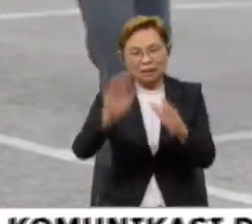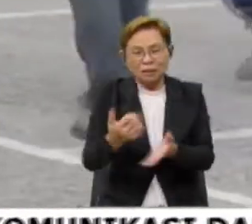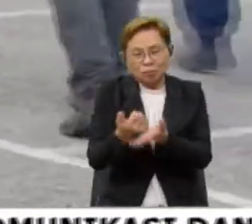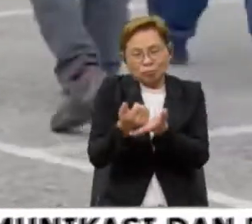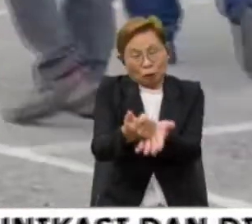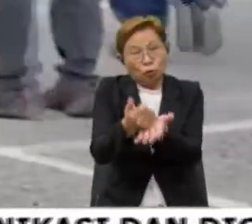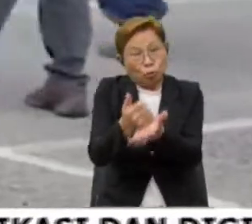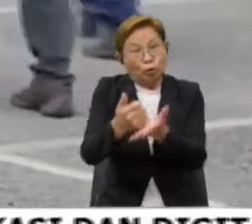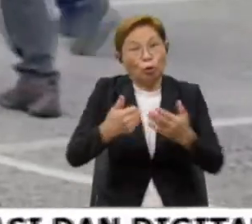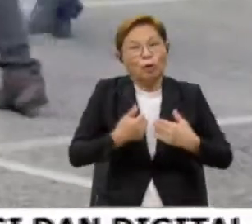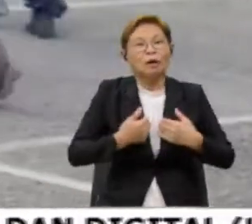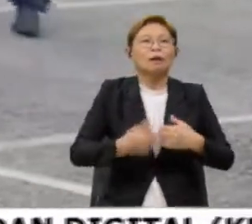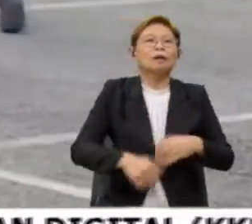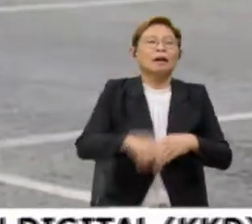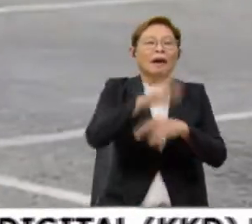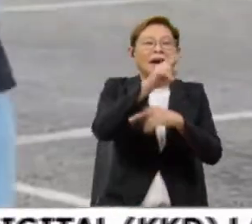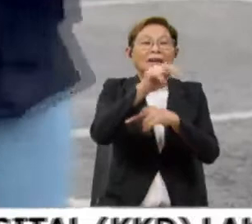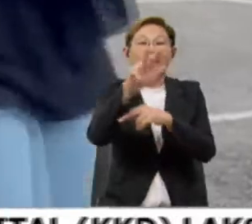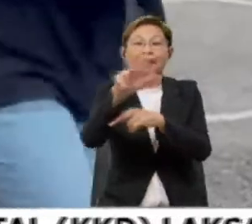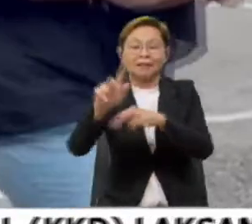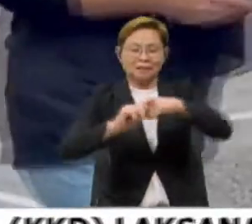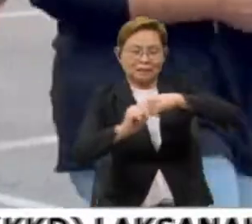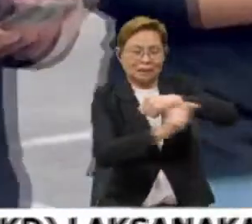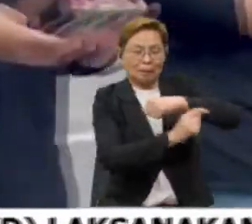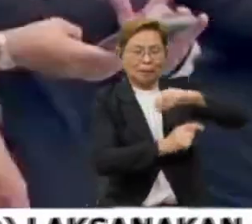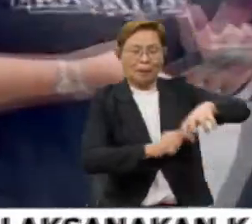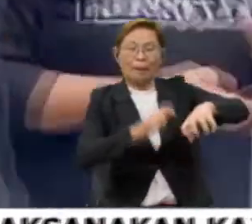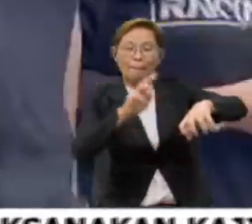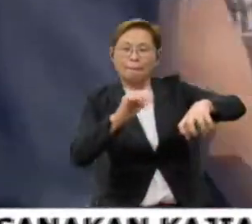membantu. N33 Taman Medan